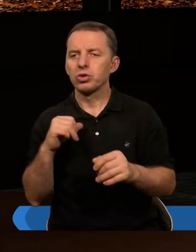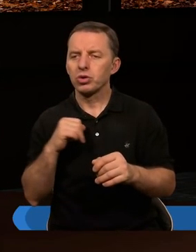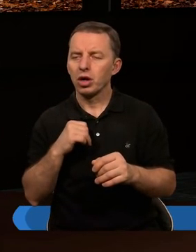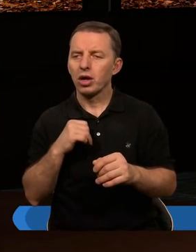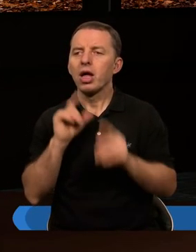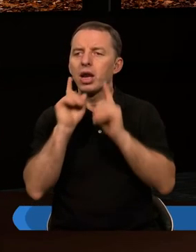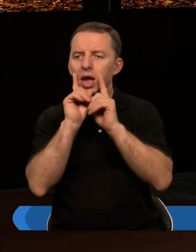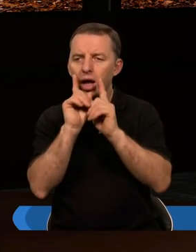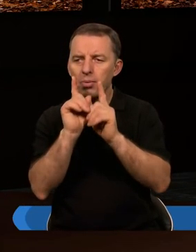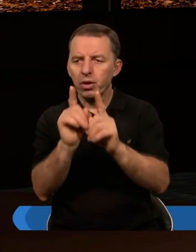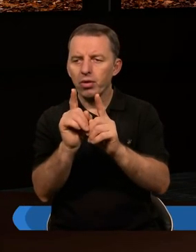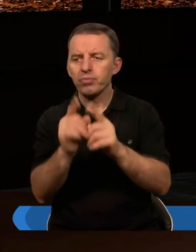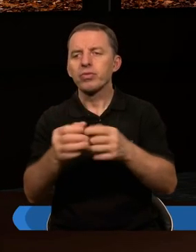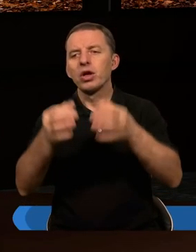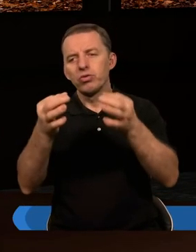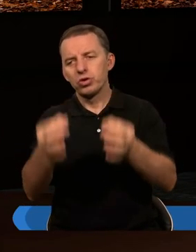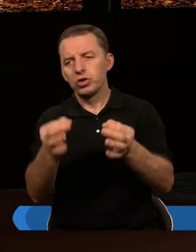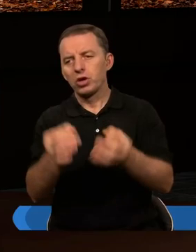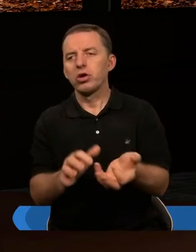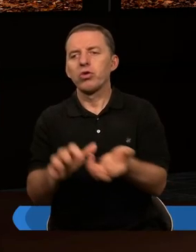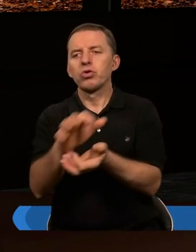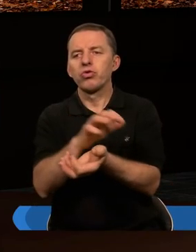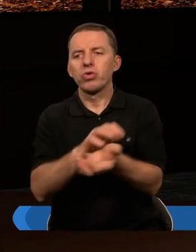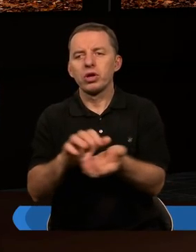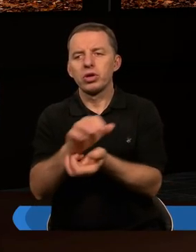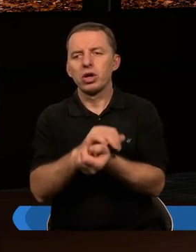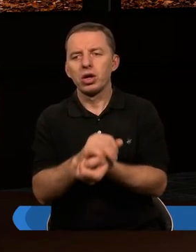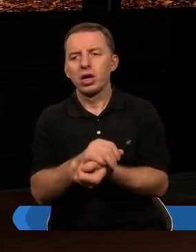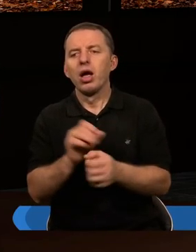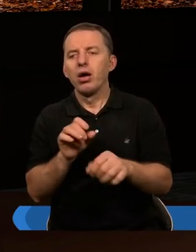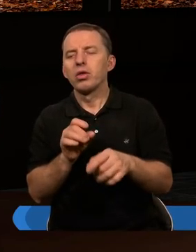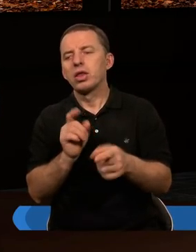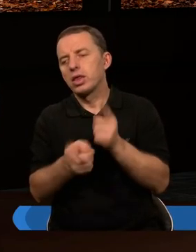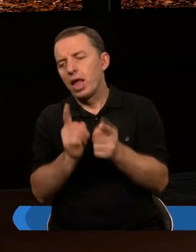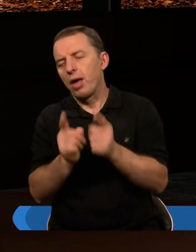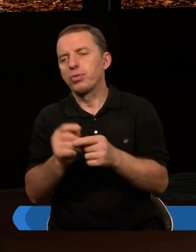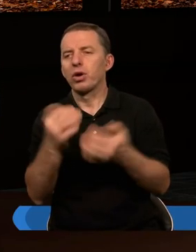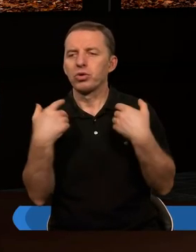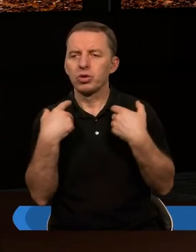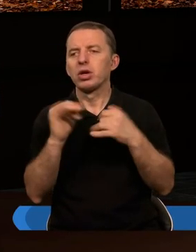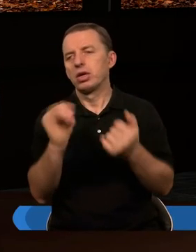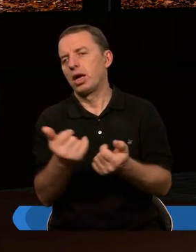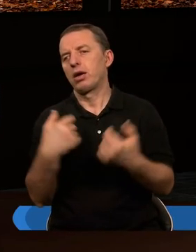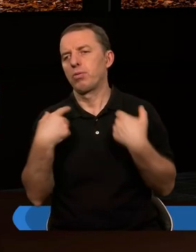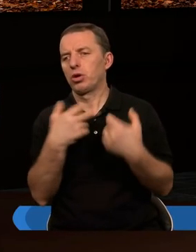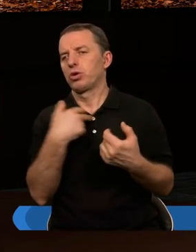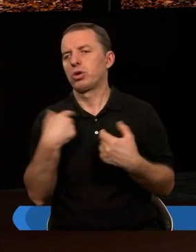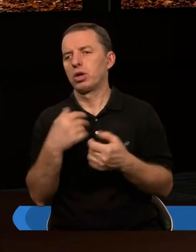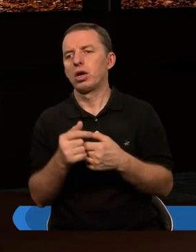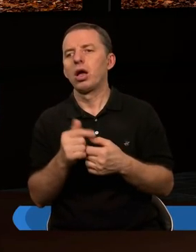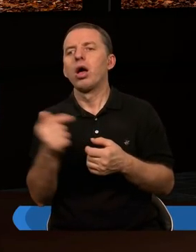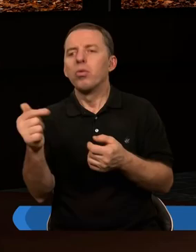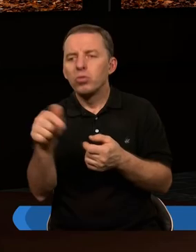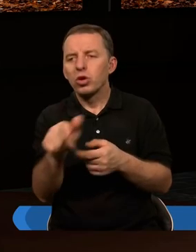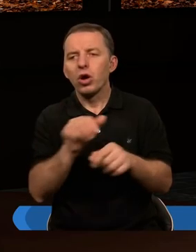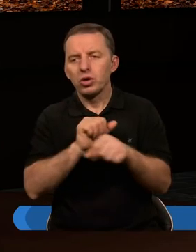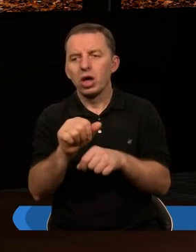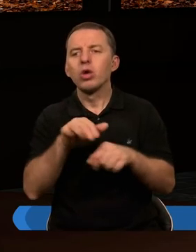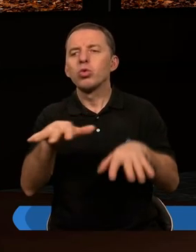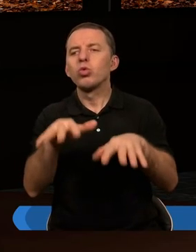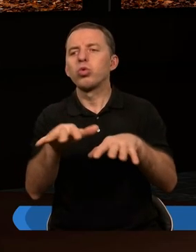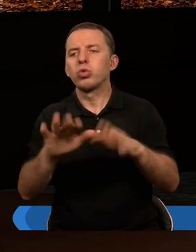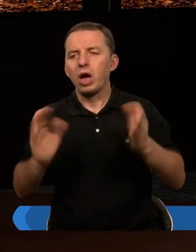to jest naprawdę w dzisiejszym świecie, w tempie życia, w jakim żyjemy, ja myślę, że to jest